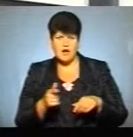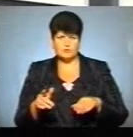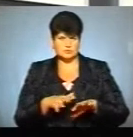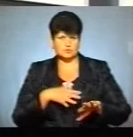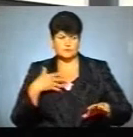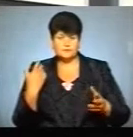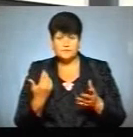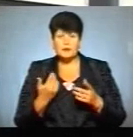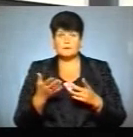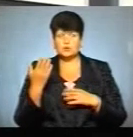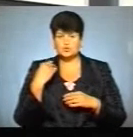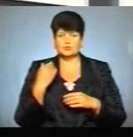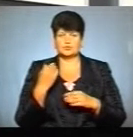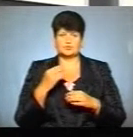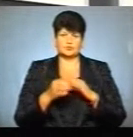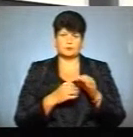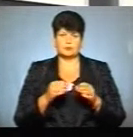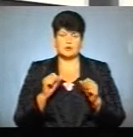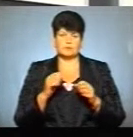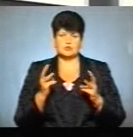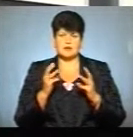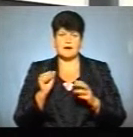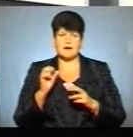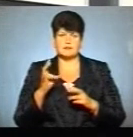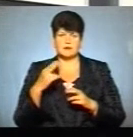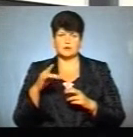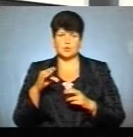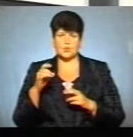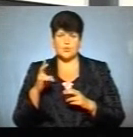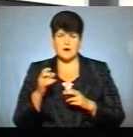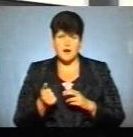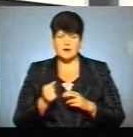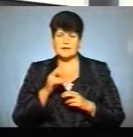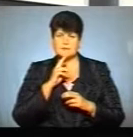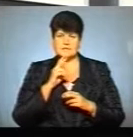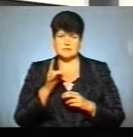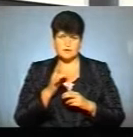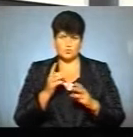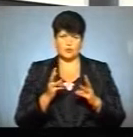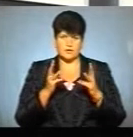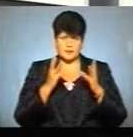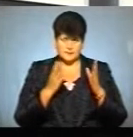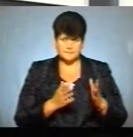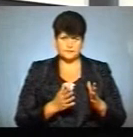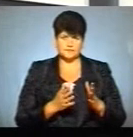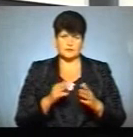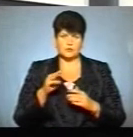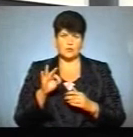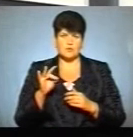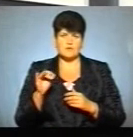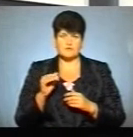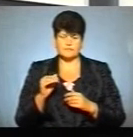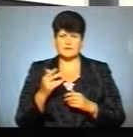ми мали пожежу у селі Андруга Кременецького району, де горіли торф'яники. Декілька днів